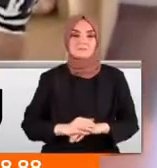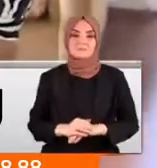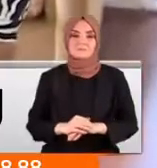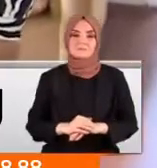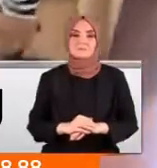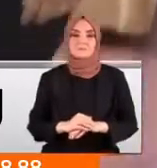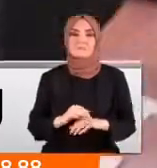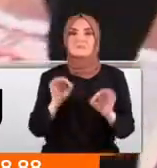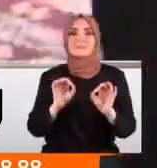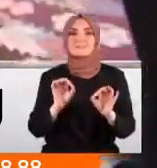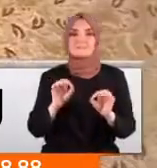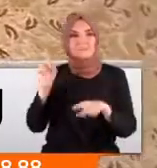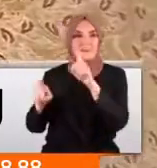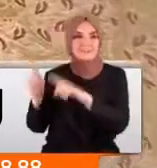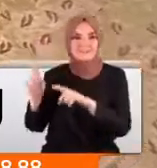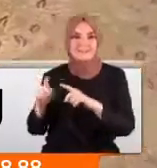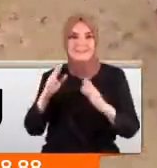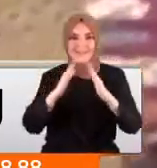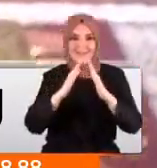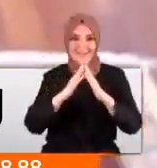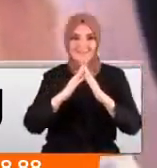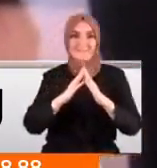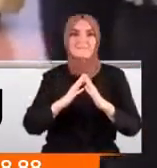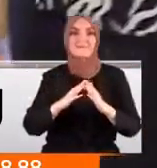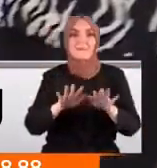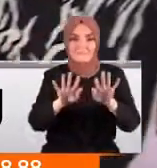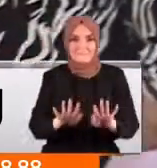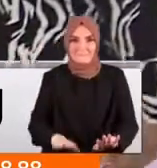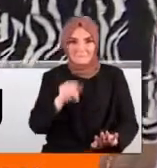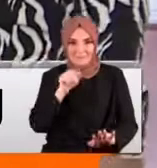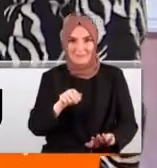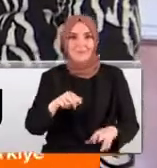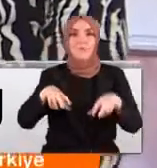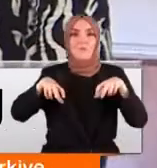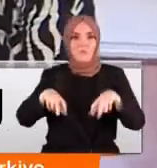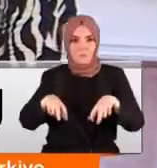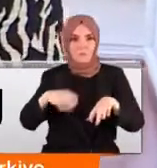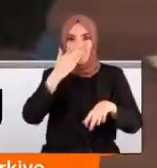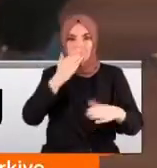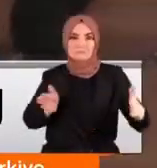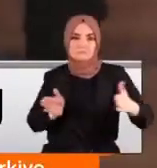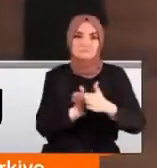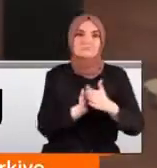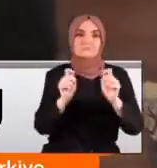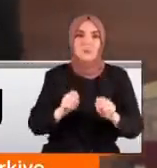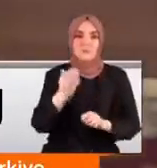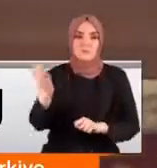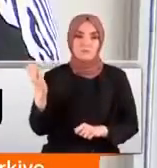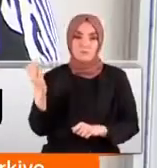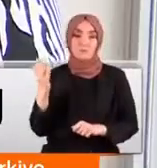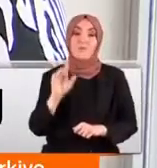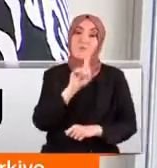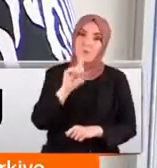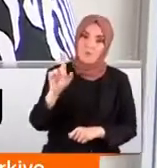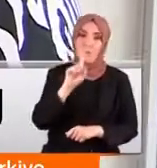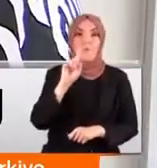peteği bu şekilde yanaştırıyorlar. Koltukla petek arasında bir 10 santim, 15 santim bir mesafe olması gerekiyor. Ya da birazcık daha uzak tutacak.